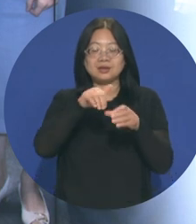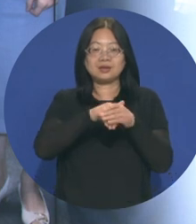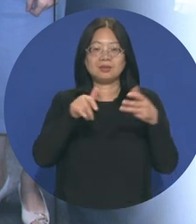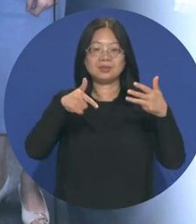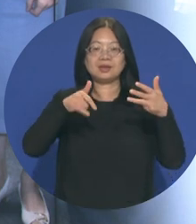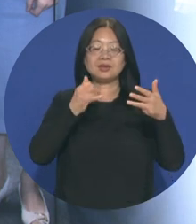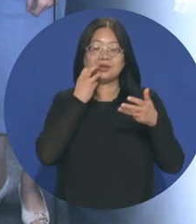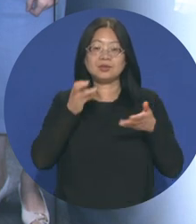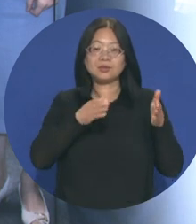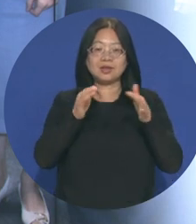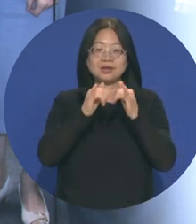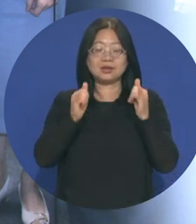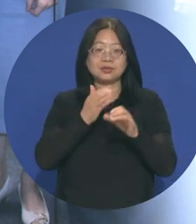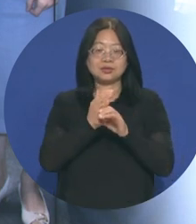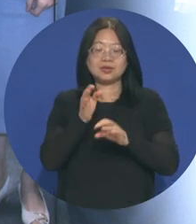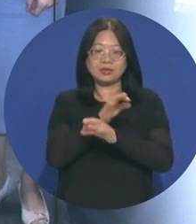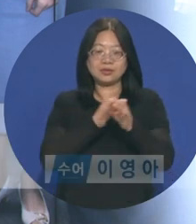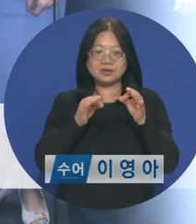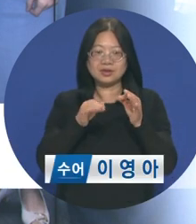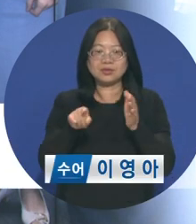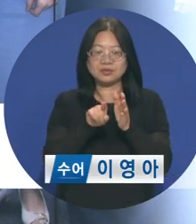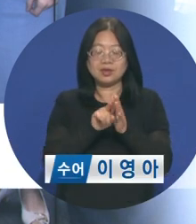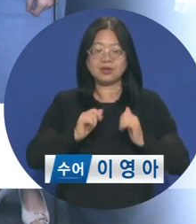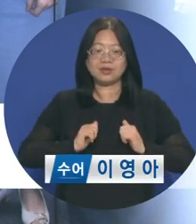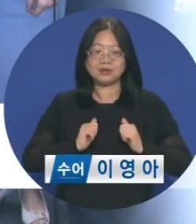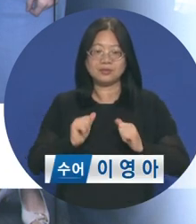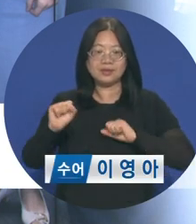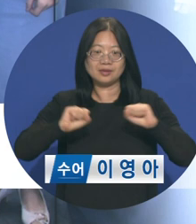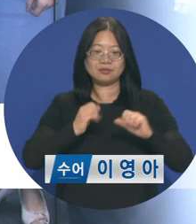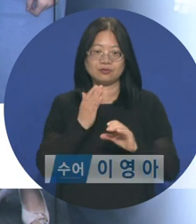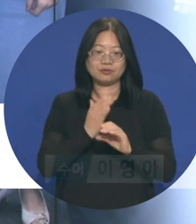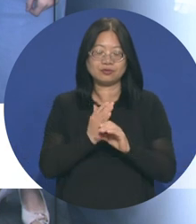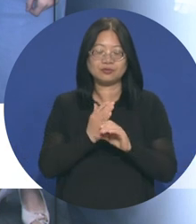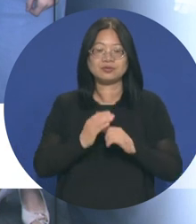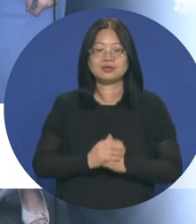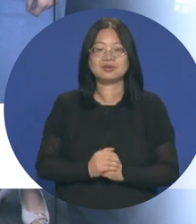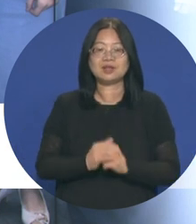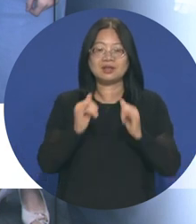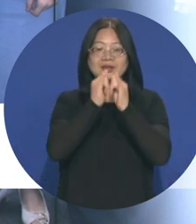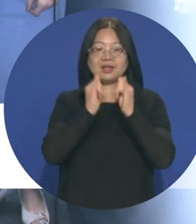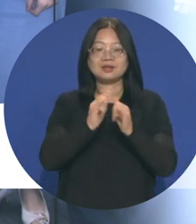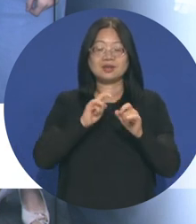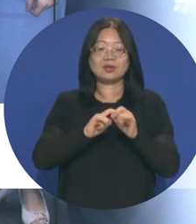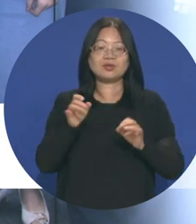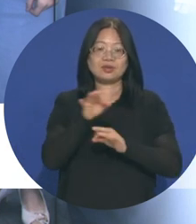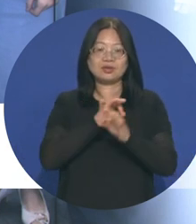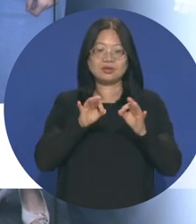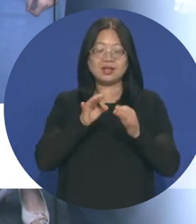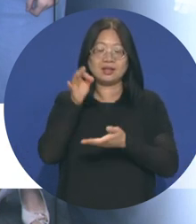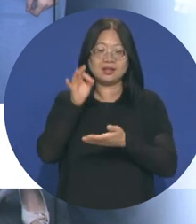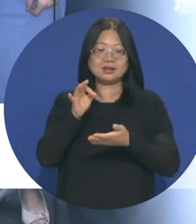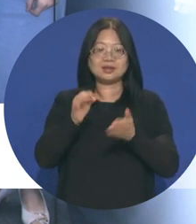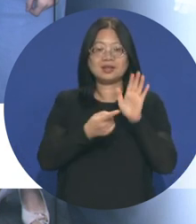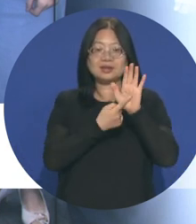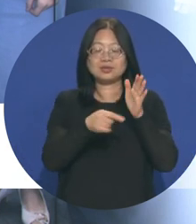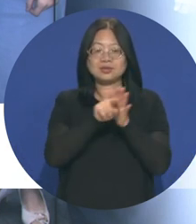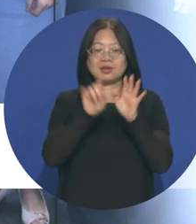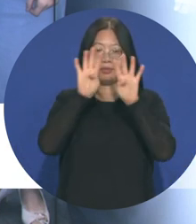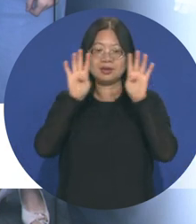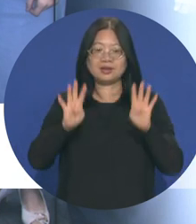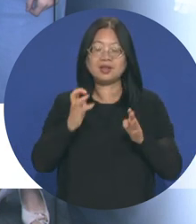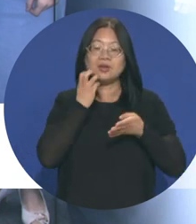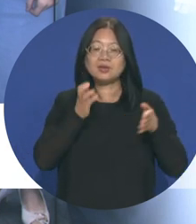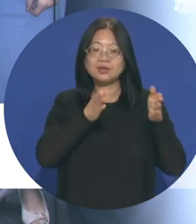민선 8기 경기도가 사람 중심 경제를 향해 열심히 달려가고 있는데요. 그 일환으로 사회적 경제의 가치를 알리기 위한